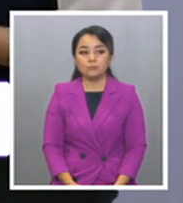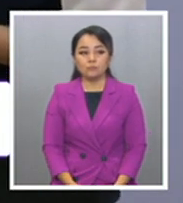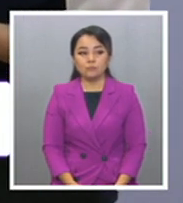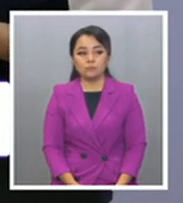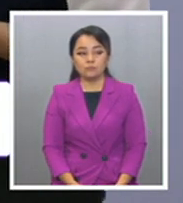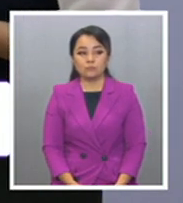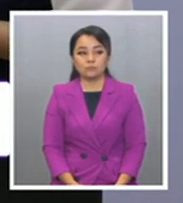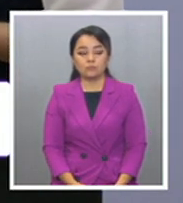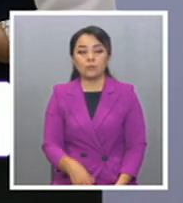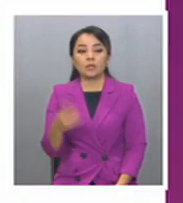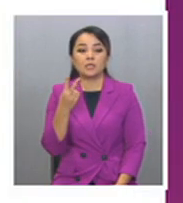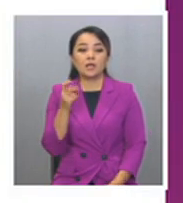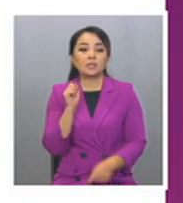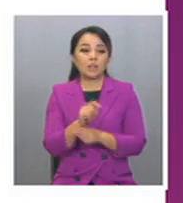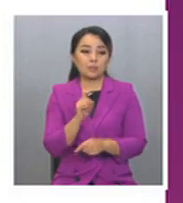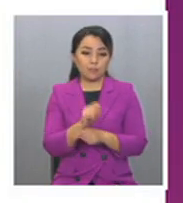Екінші тапсырма.